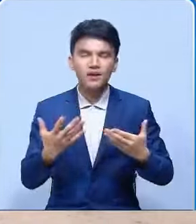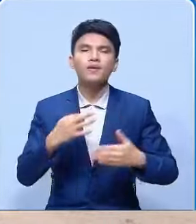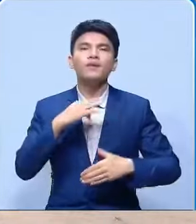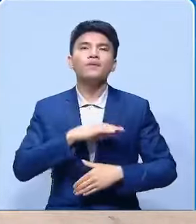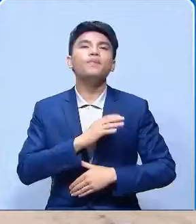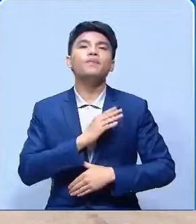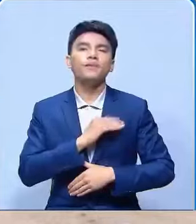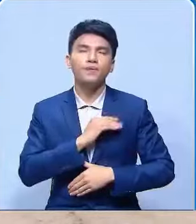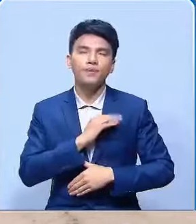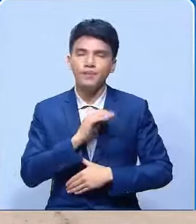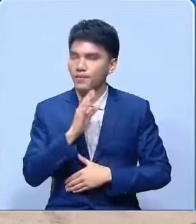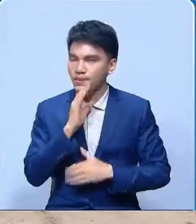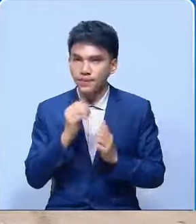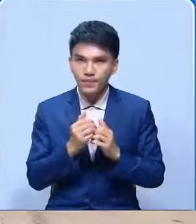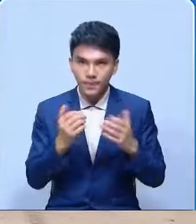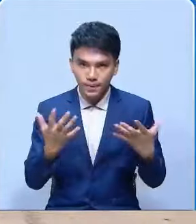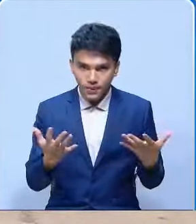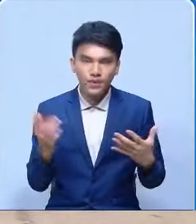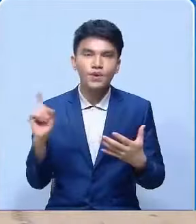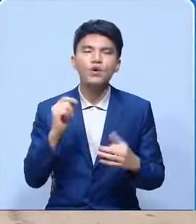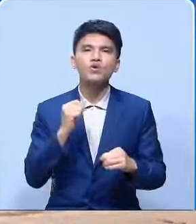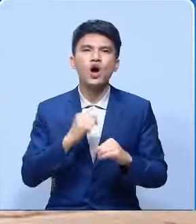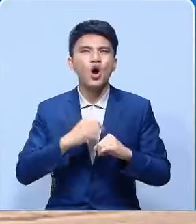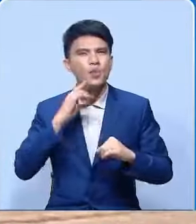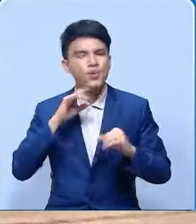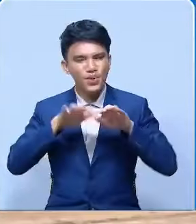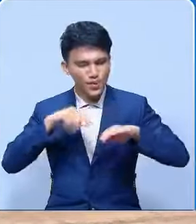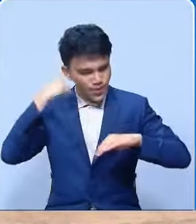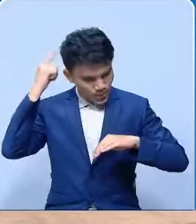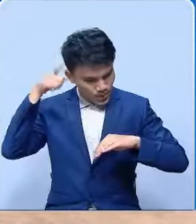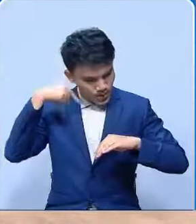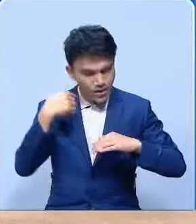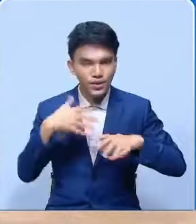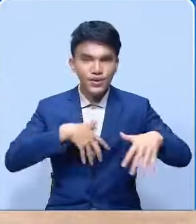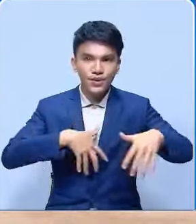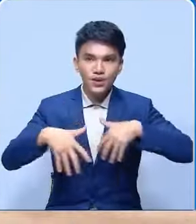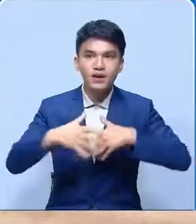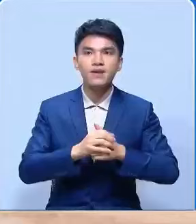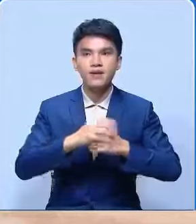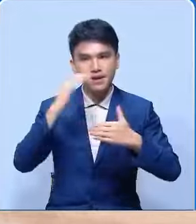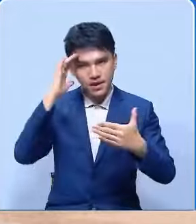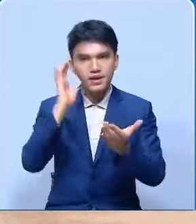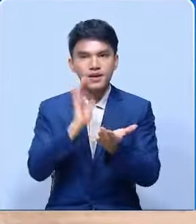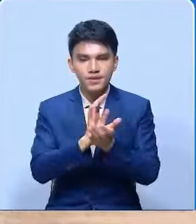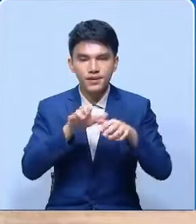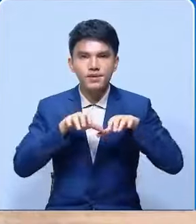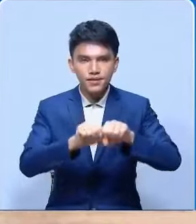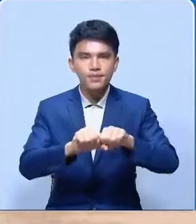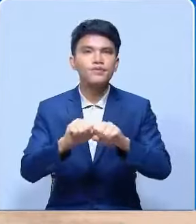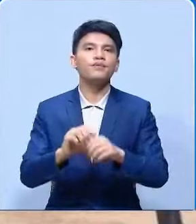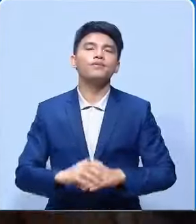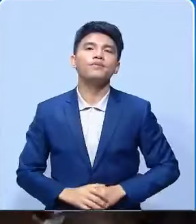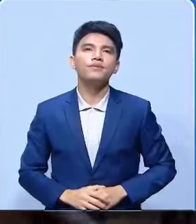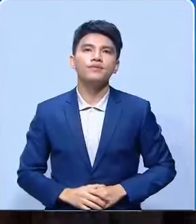ไงว่าอ้าถ้าเกิดเป็นแบบนี้วันไหนจะทำอนาจารย์เด็กผู้หญิงในชุมชนหรือเปล่าเลยอยากให้ตำรวจเนี่ยจับตัวไปค่ะก็ถามนาย